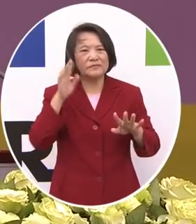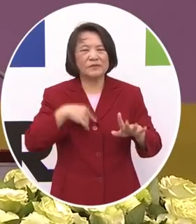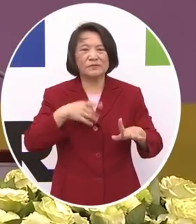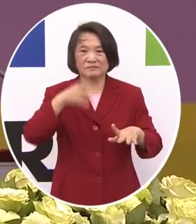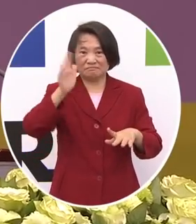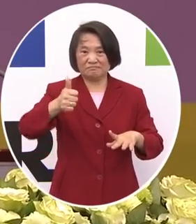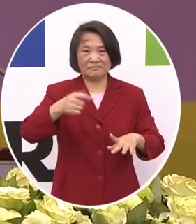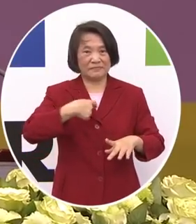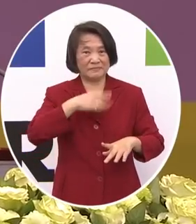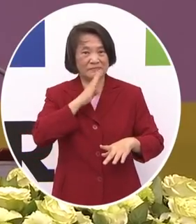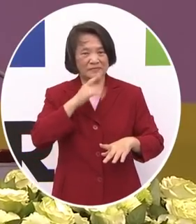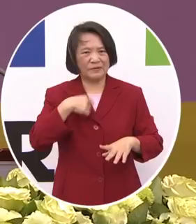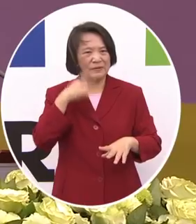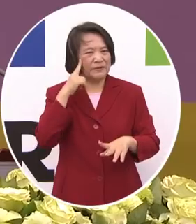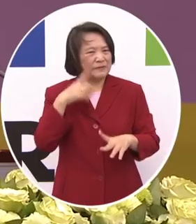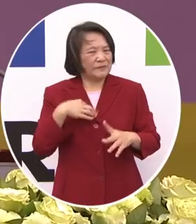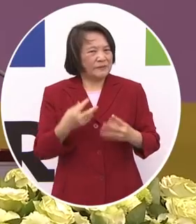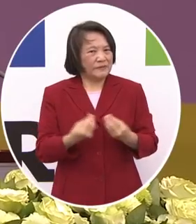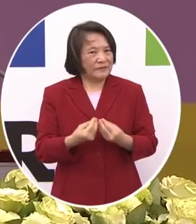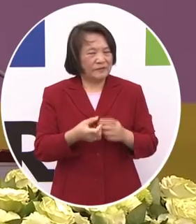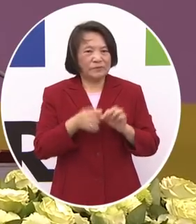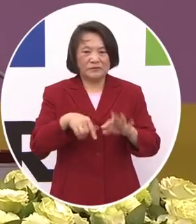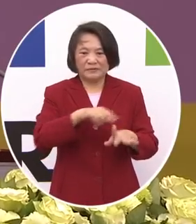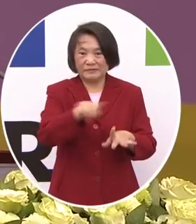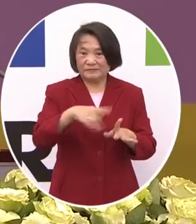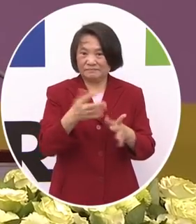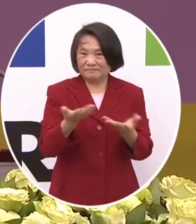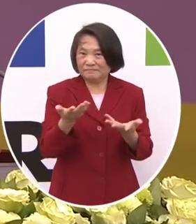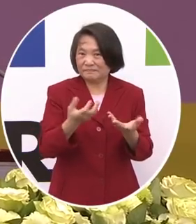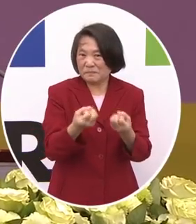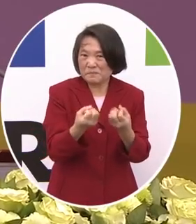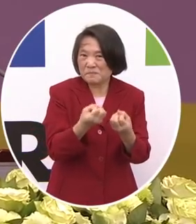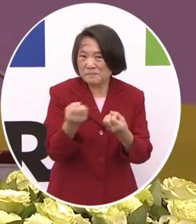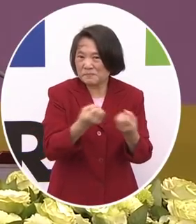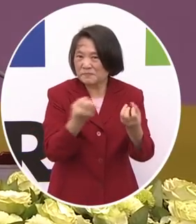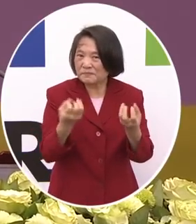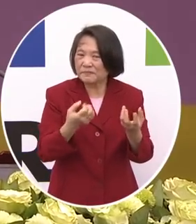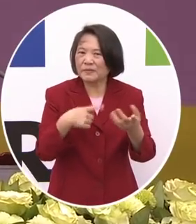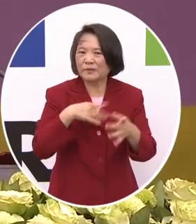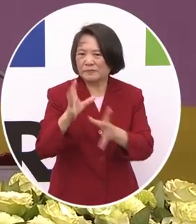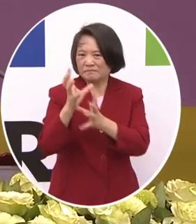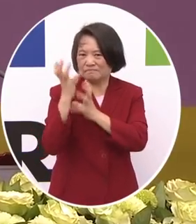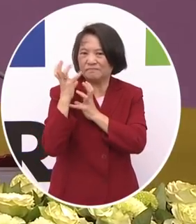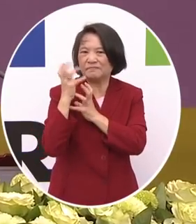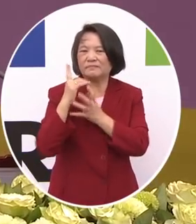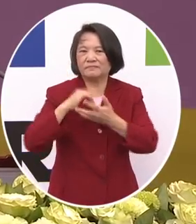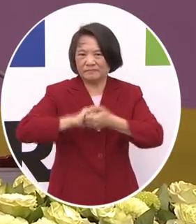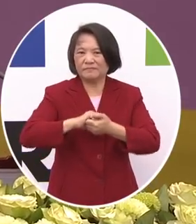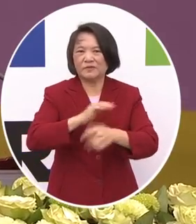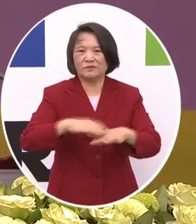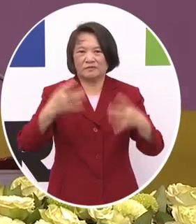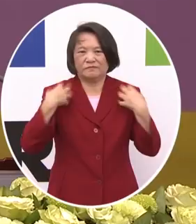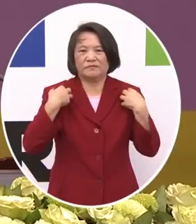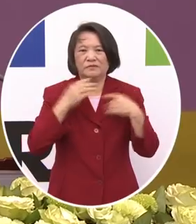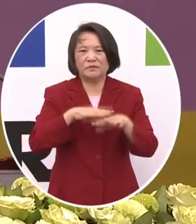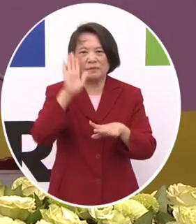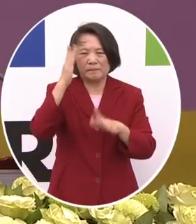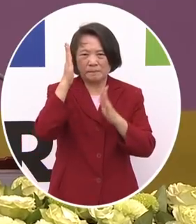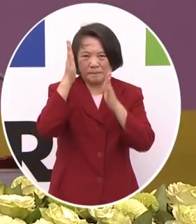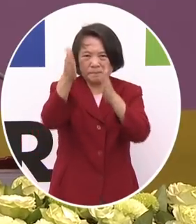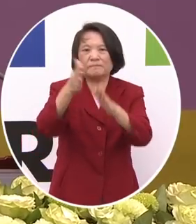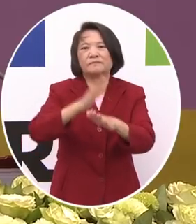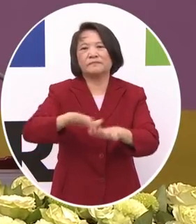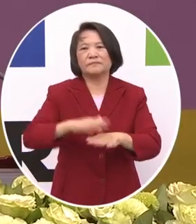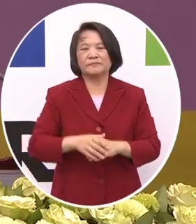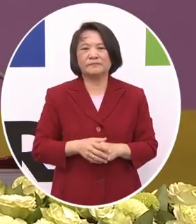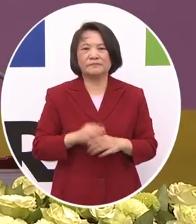刻，我会把这个重担扛起来，带领国家往正确的方向走。在最